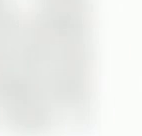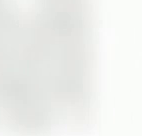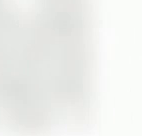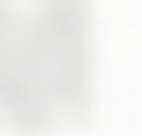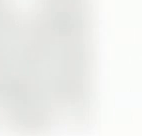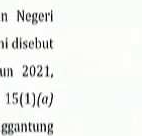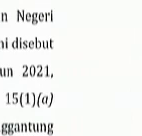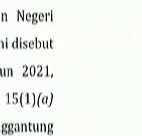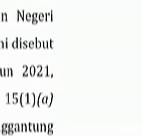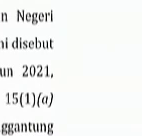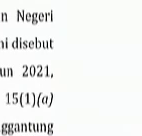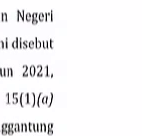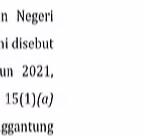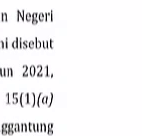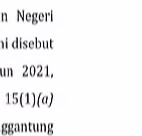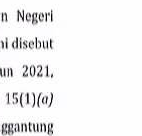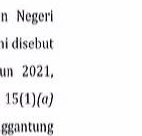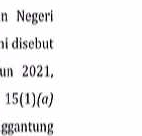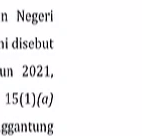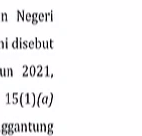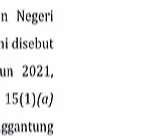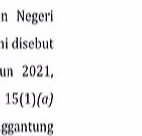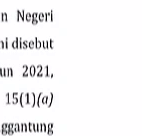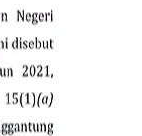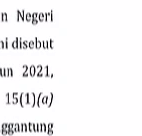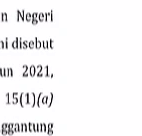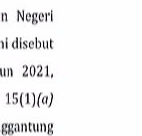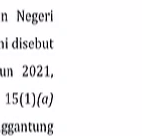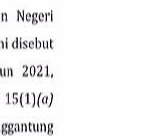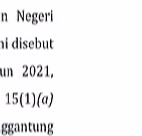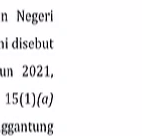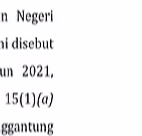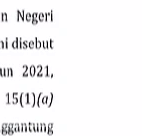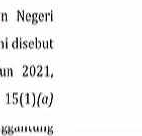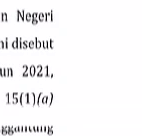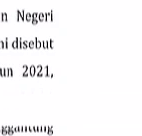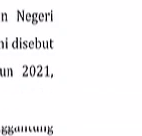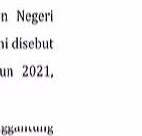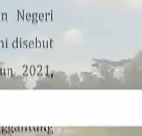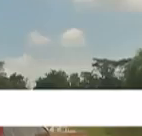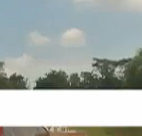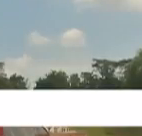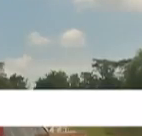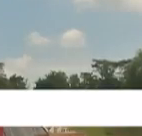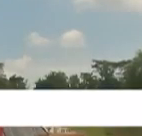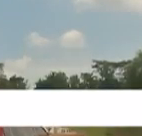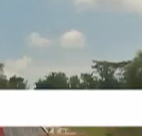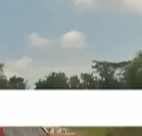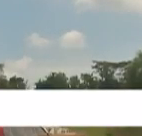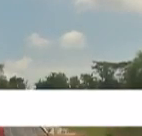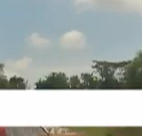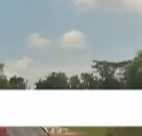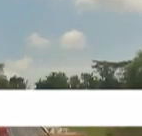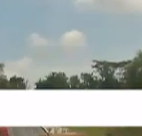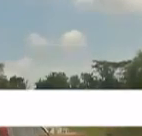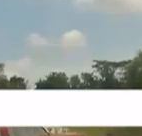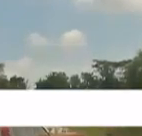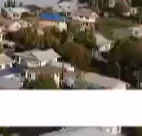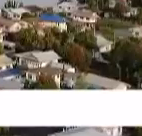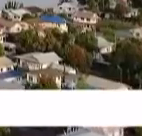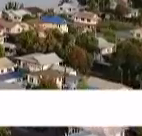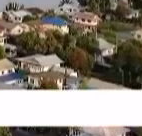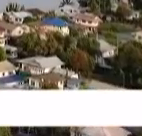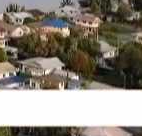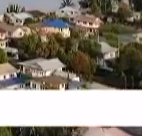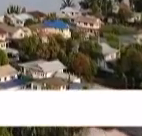ia tersenyum proklamasi darurat di Serawak dizihar yang gituan Agung enak penularan kau bisa